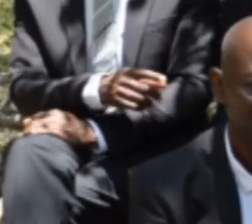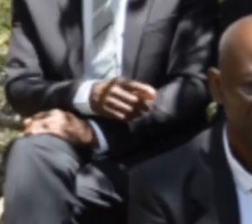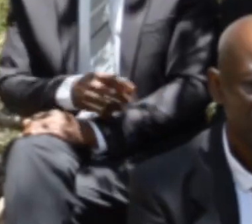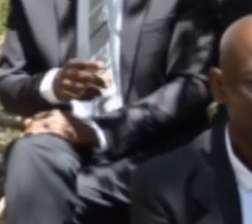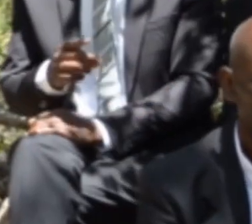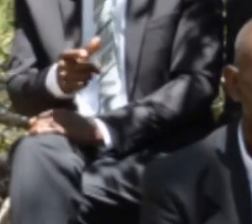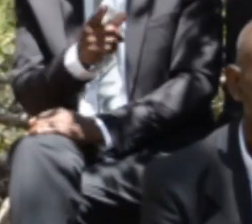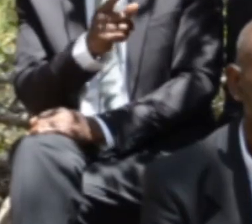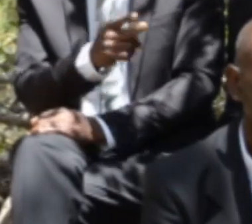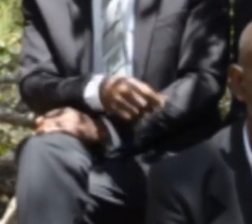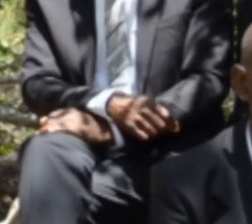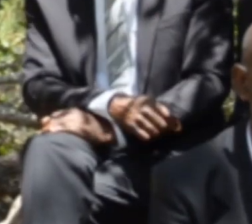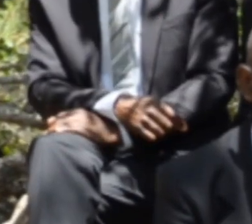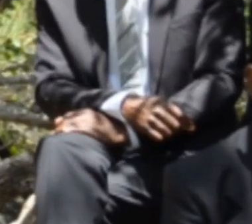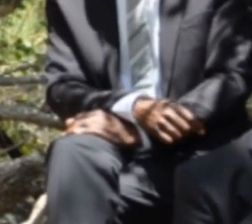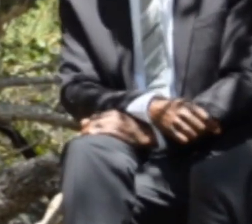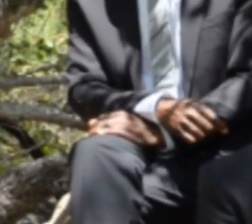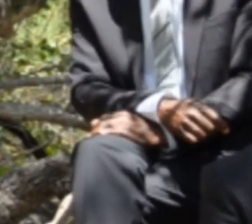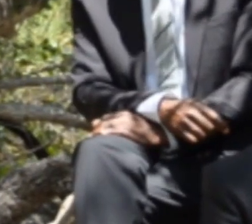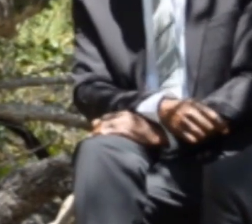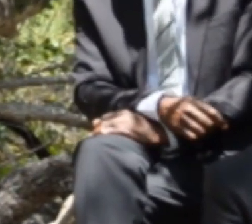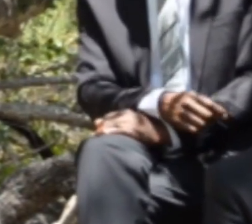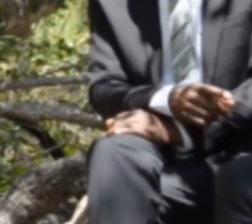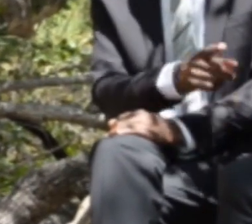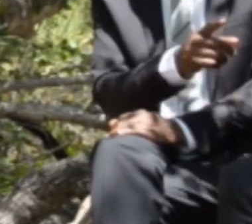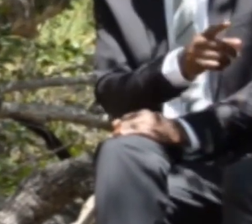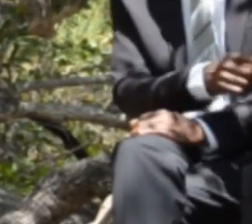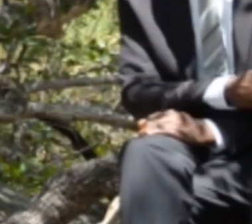NDIANI, ouya